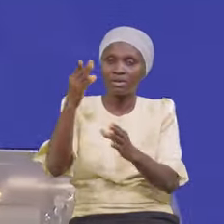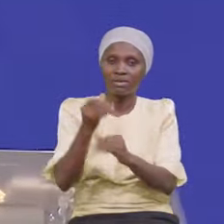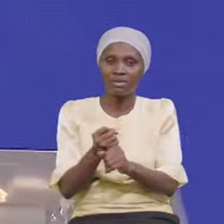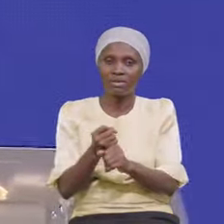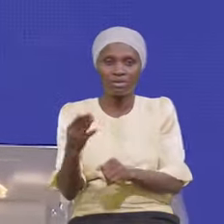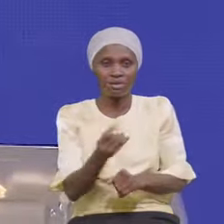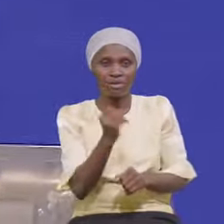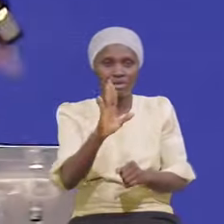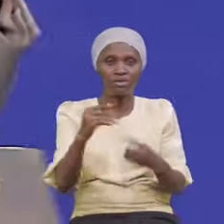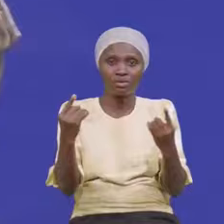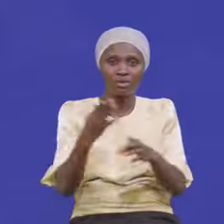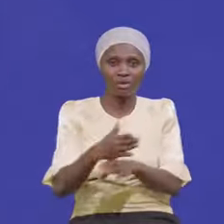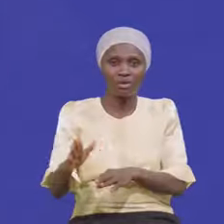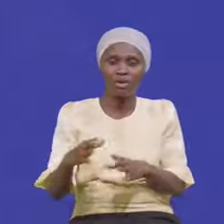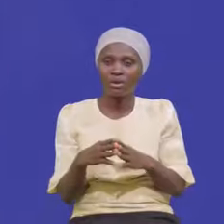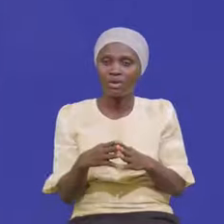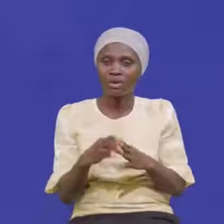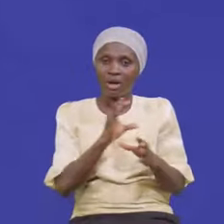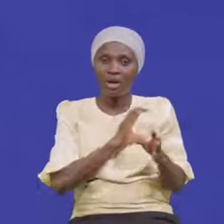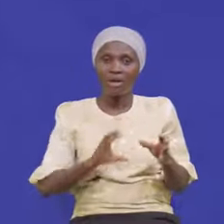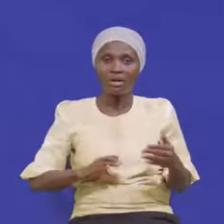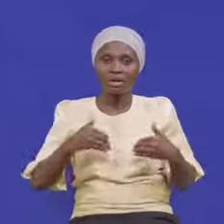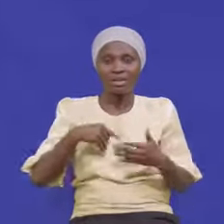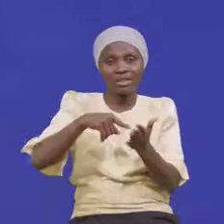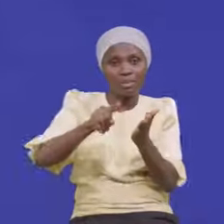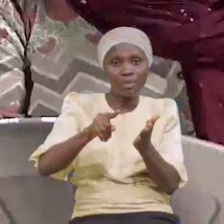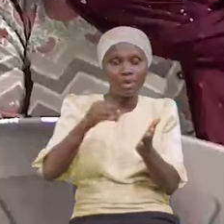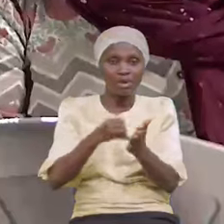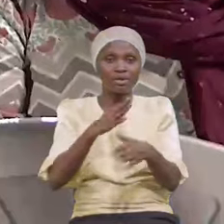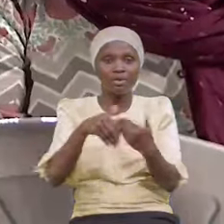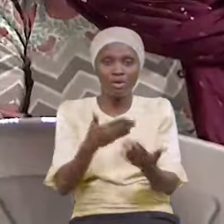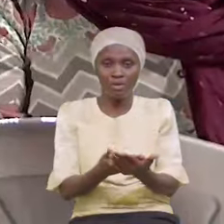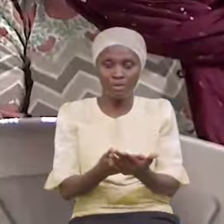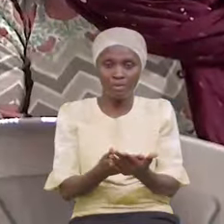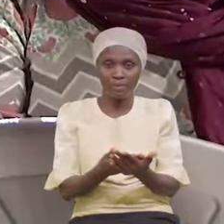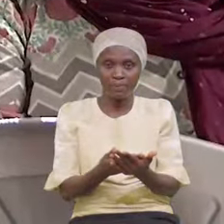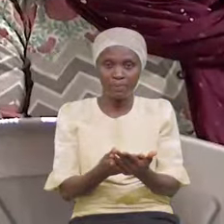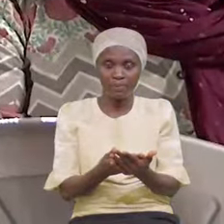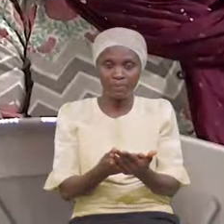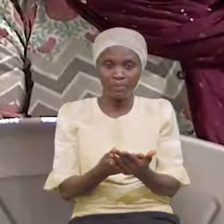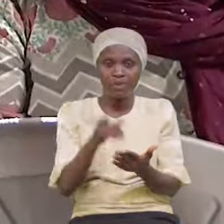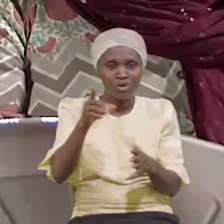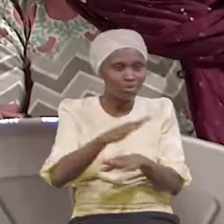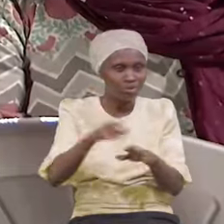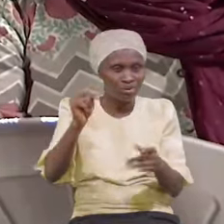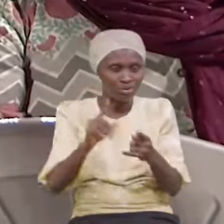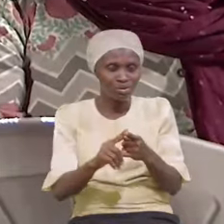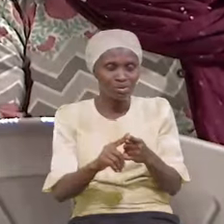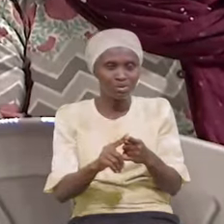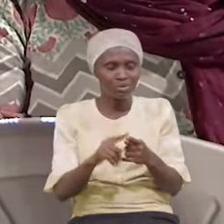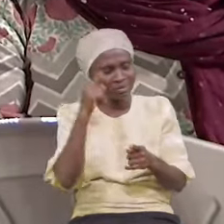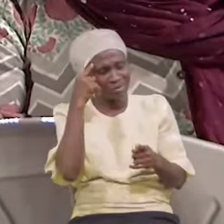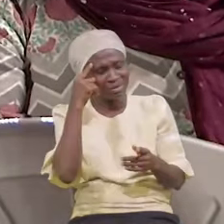సిన్ అవే. ఆయన మీ పాపాలు తొలగించి వేశాడు. హస్ పేడ్ ఇట్ ఆల్. క్రీస్తు సమూలాగ్రం చెల్లించాడు. యు డోంట్ నీడ్ టు సీక్ వాట్ కెన్ ఐ